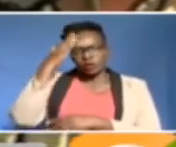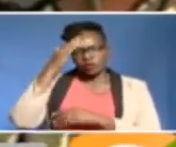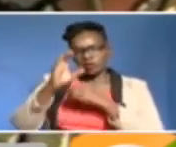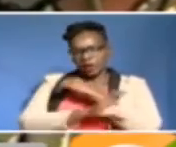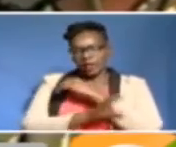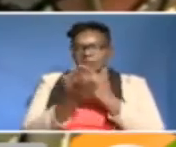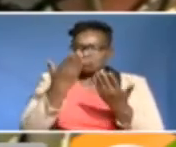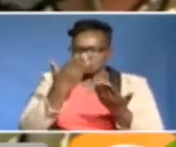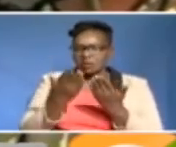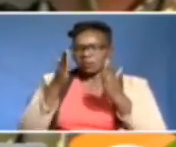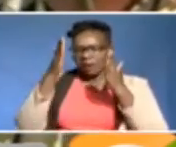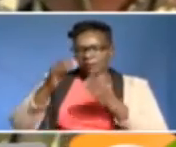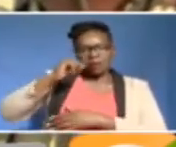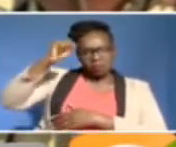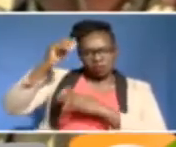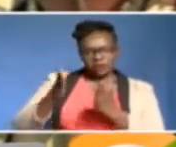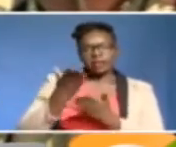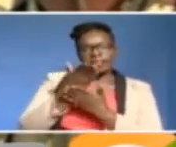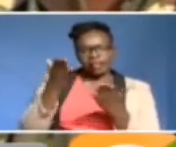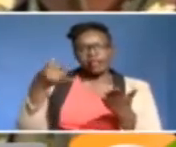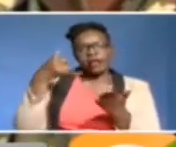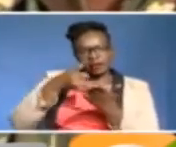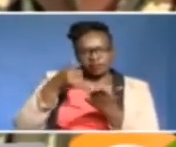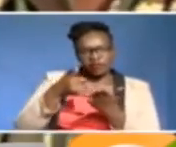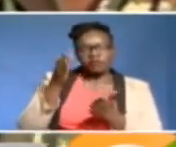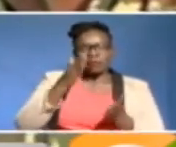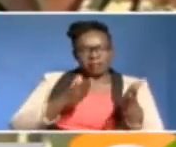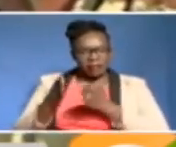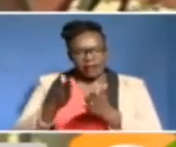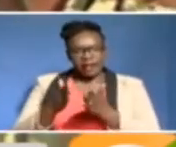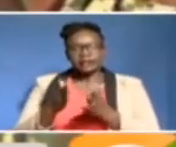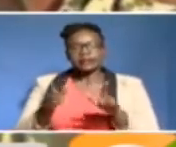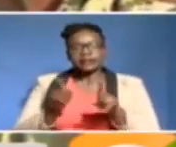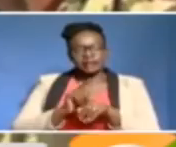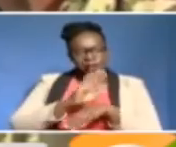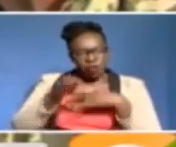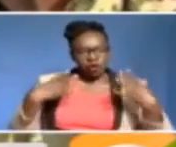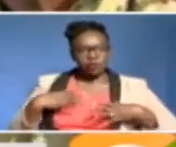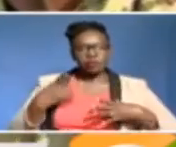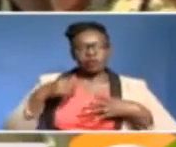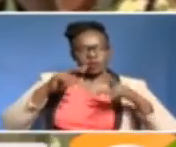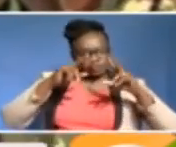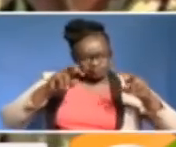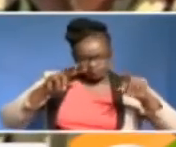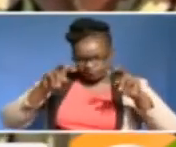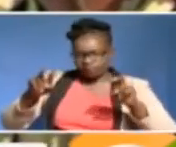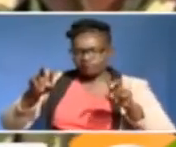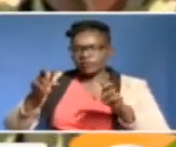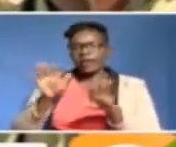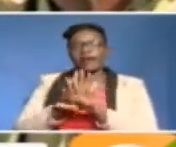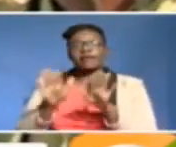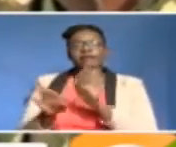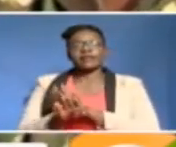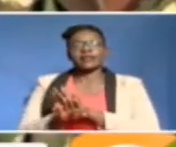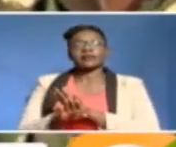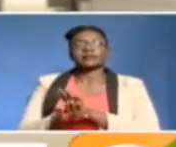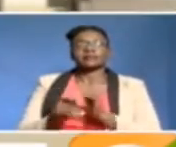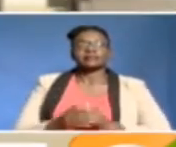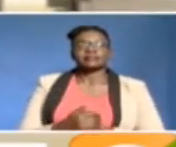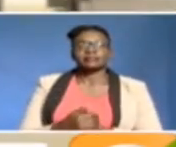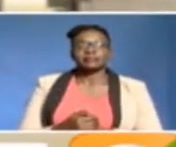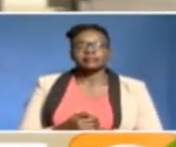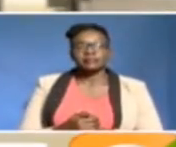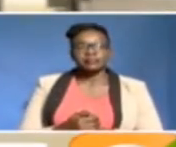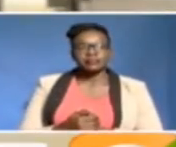somebody who's behind all these things, and we're going to, every options on the table, we're going to investigate each and every claim so that we go to the bottom of this matter.